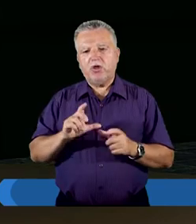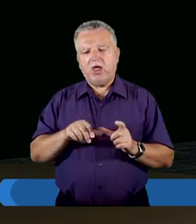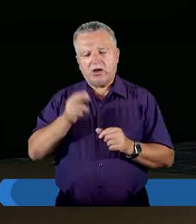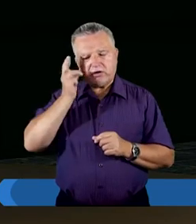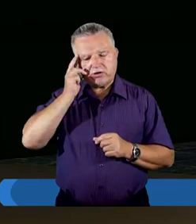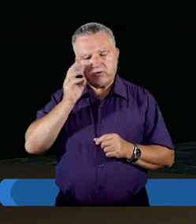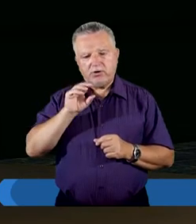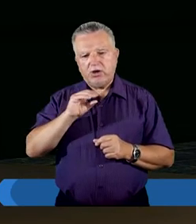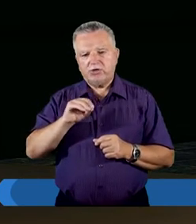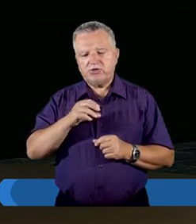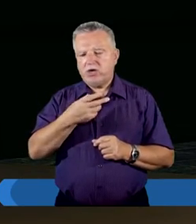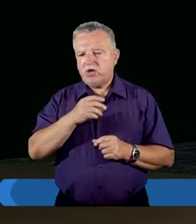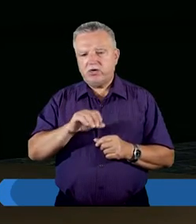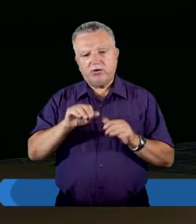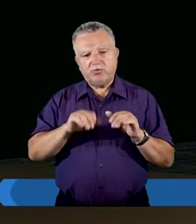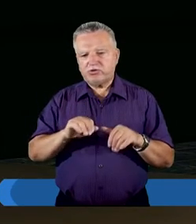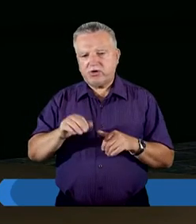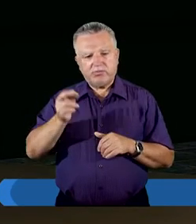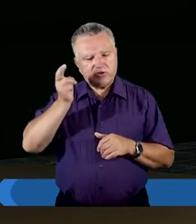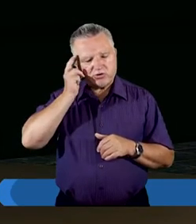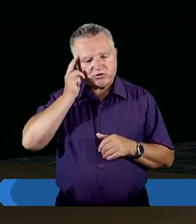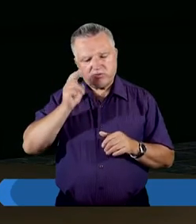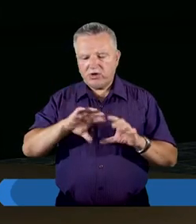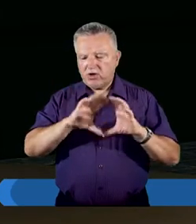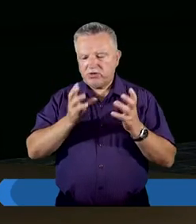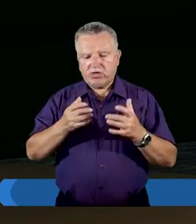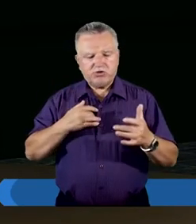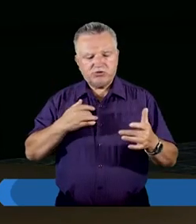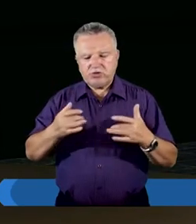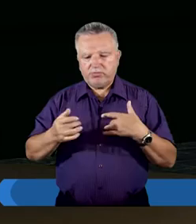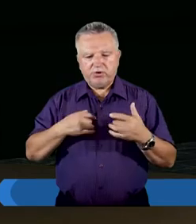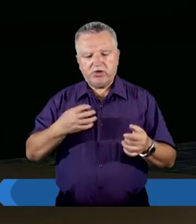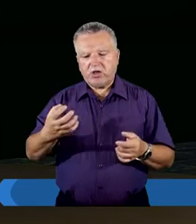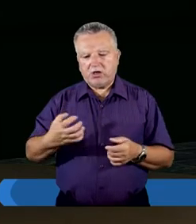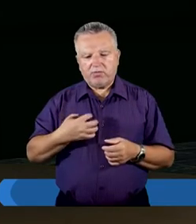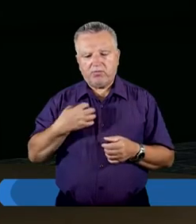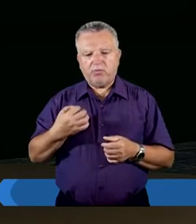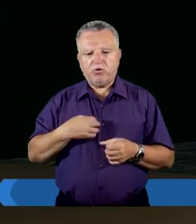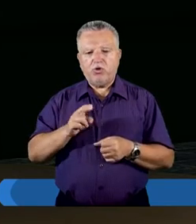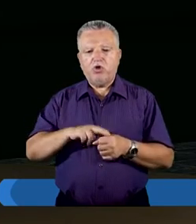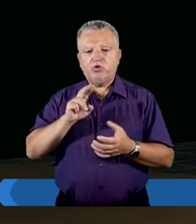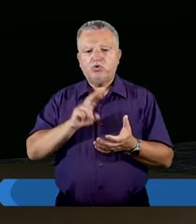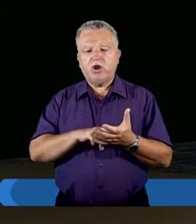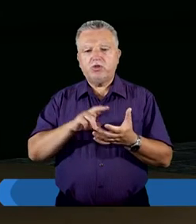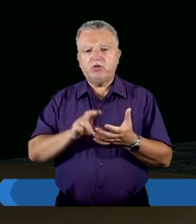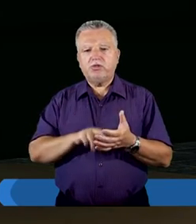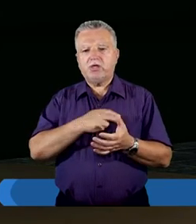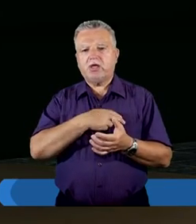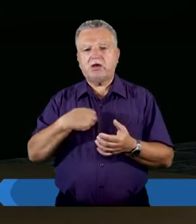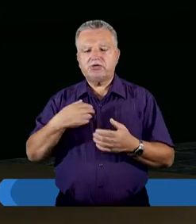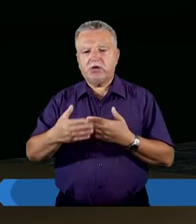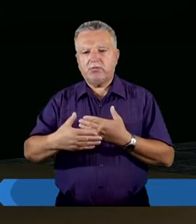sobie sprawę, że nie jesteśmy w stanie pojąć cierpienia, bólu, które dotyka